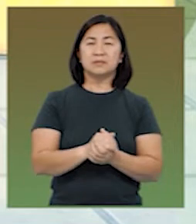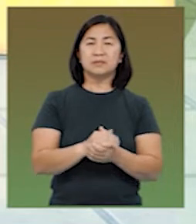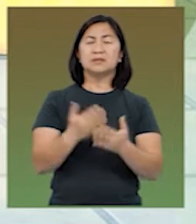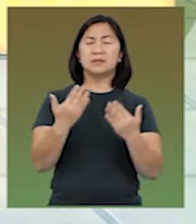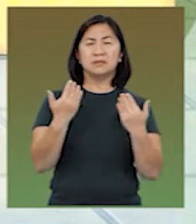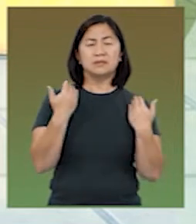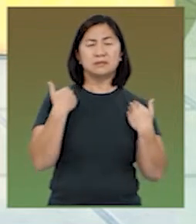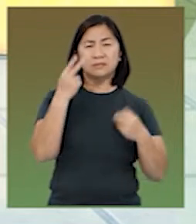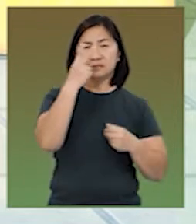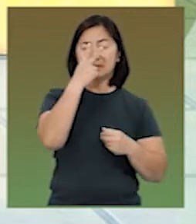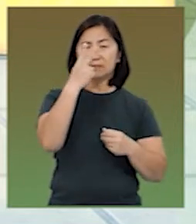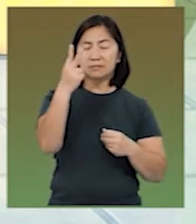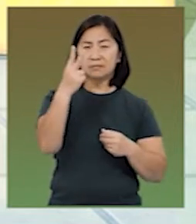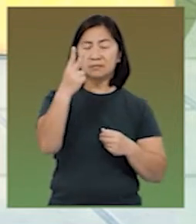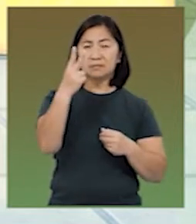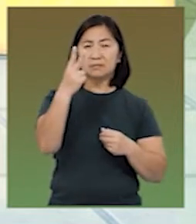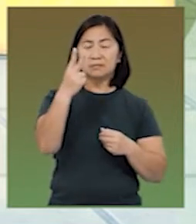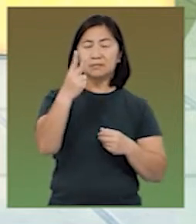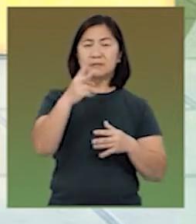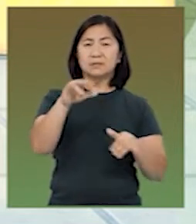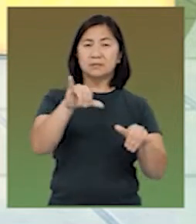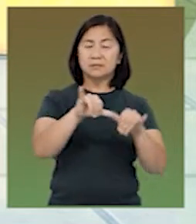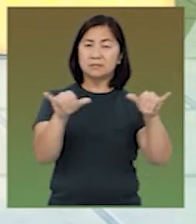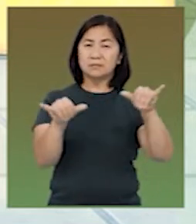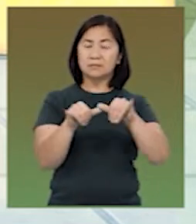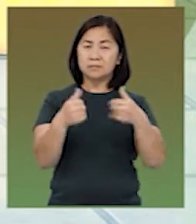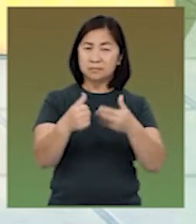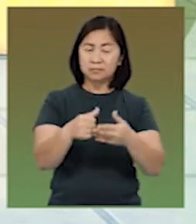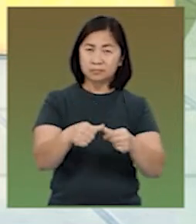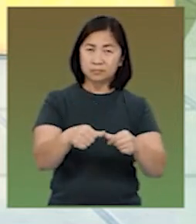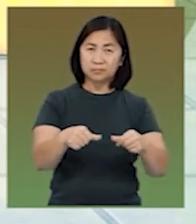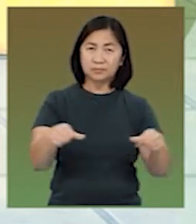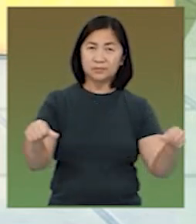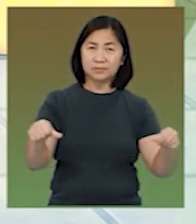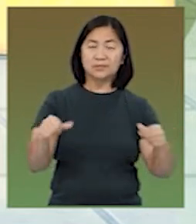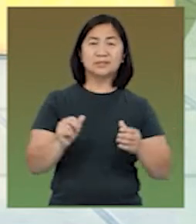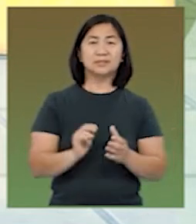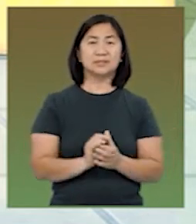May nakita rin akong measuring tape.